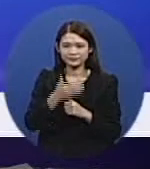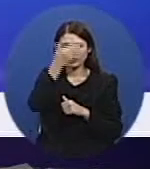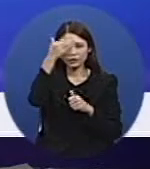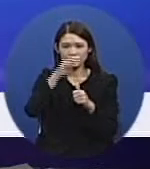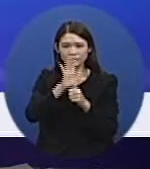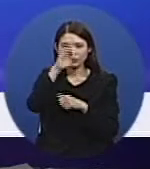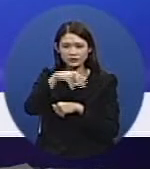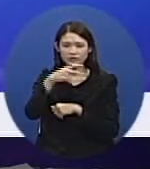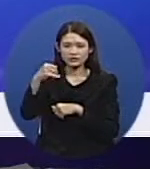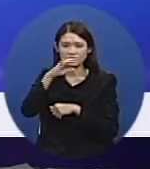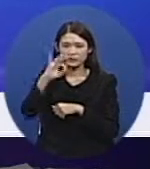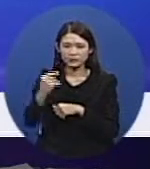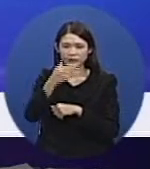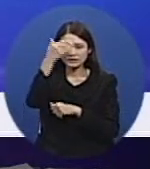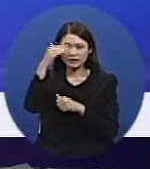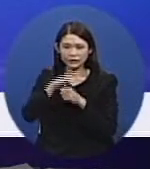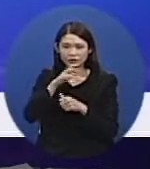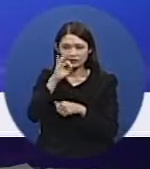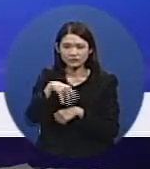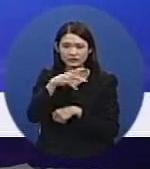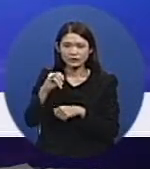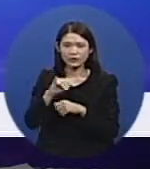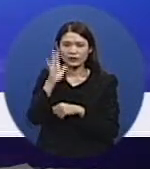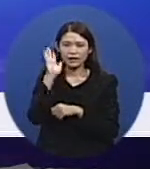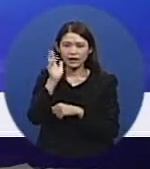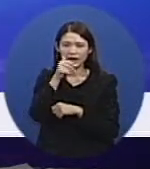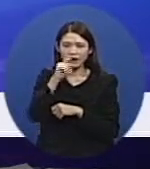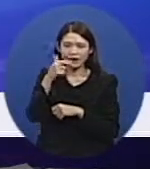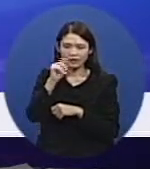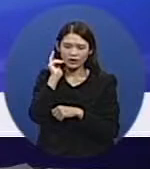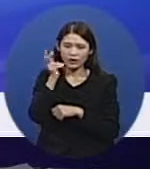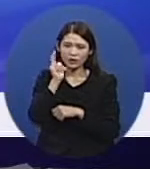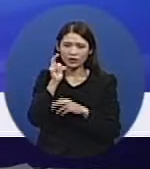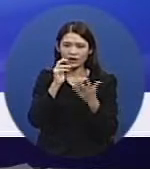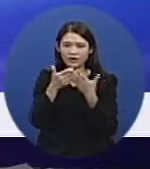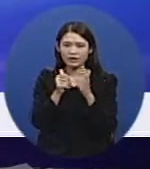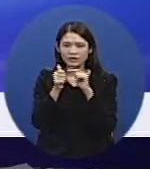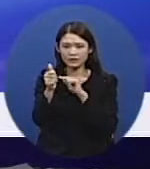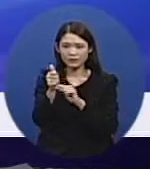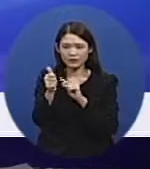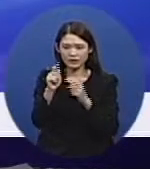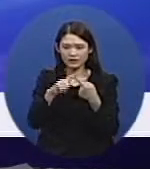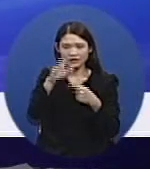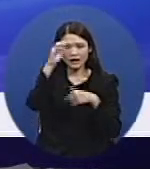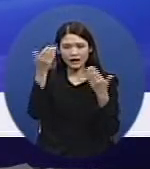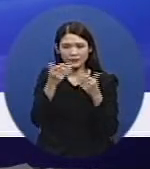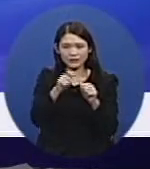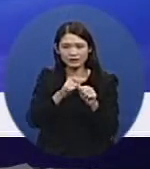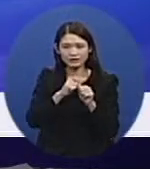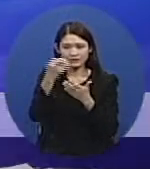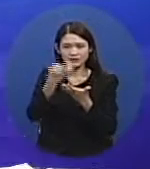청소년 유니온과 청년 유니온이 한화호텔 홍원기 대표를 아르바이트 청소년의 임금을 체불한 책임을 물어